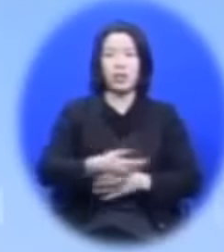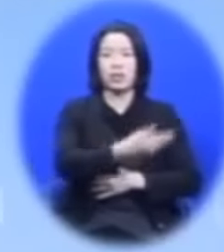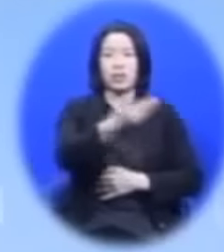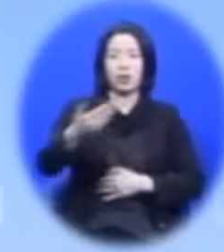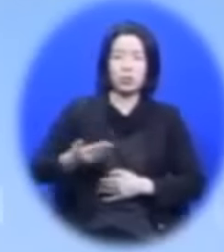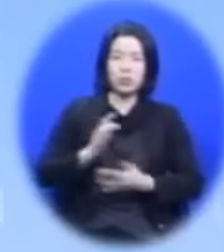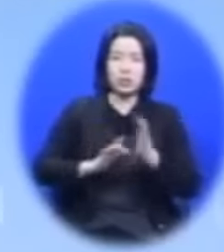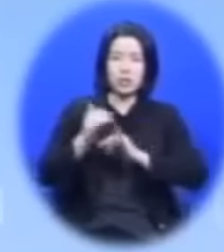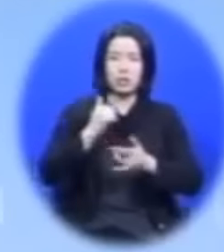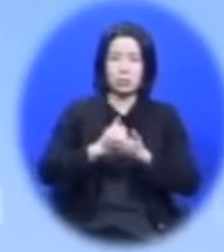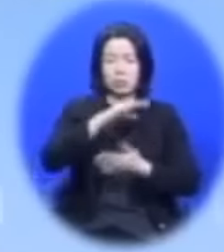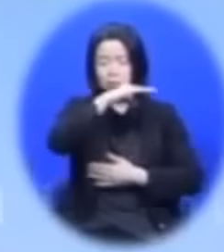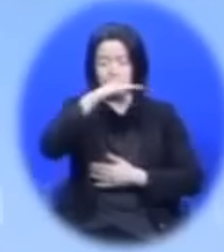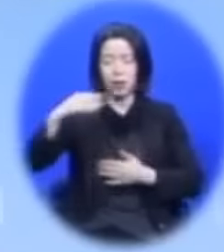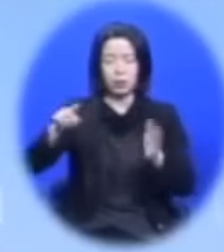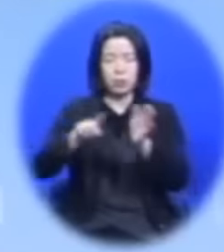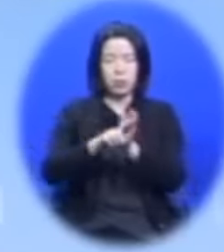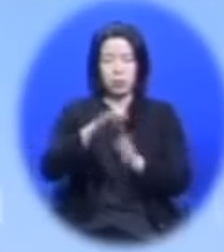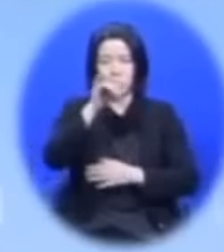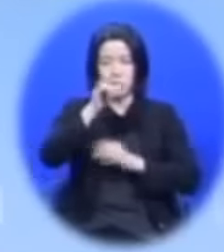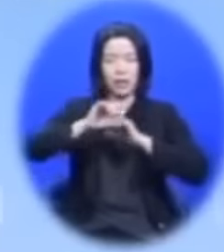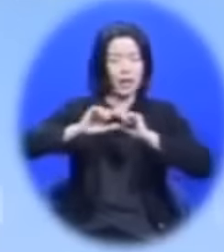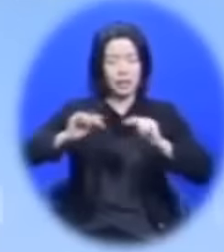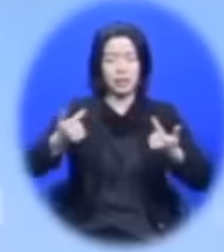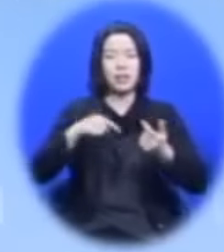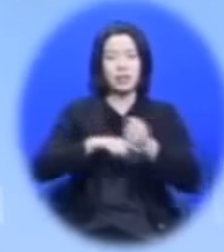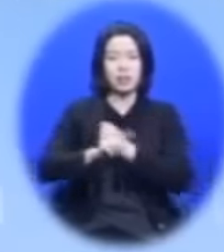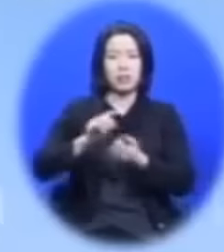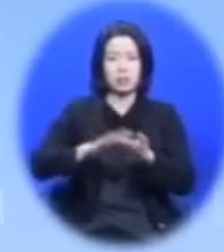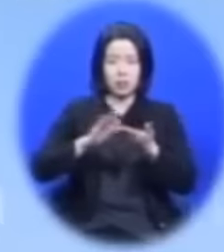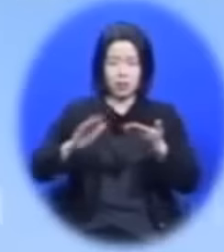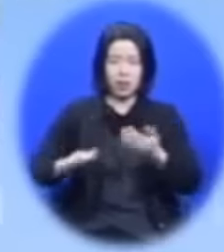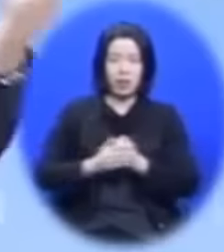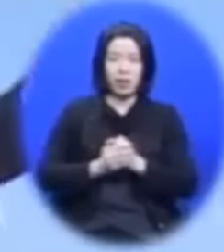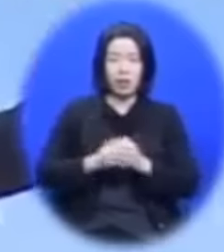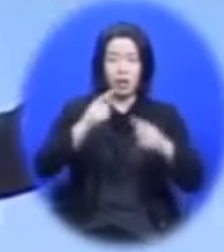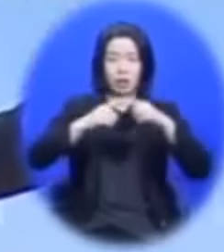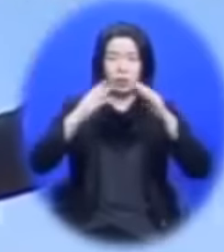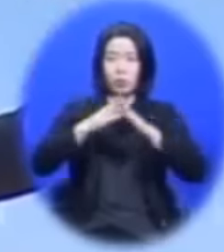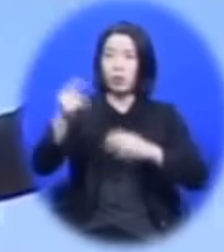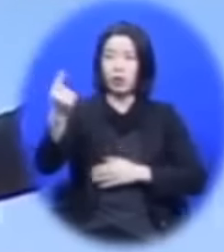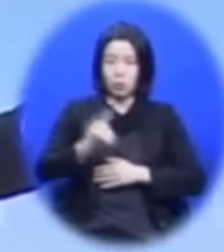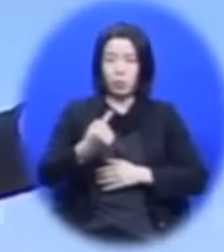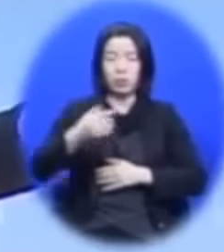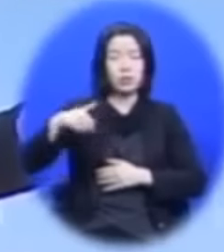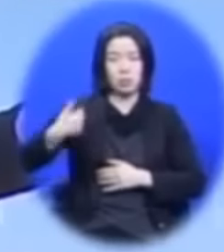여러분은 예수님을 바로 믿고 있는 게 아니라는 겁니다. 교회는 나올지 몰라도